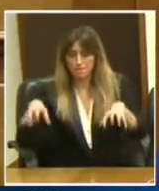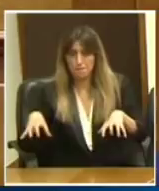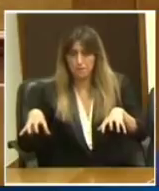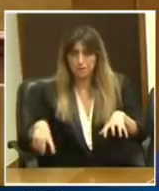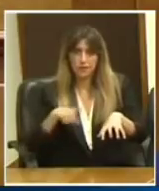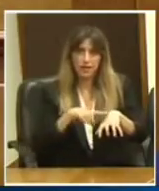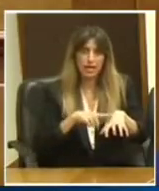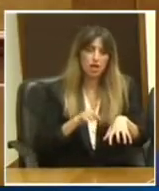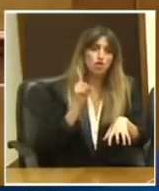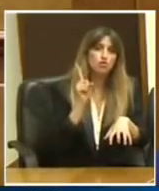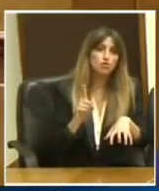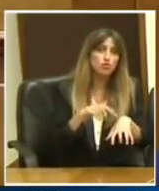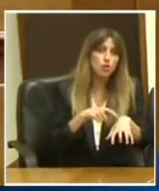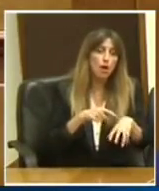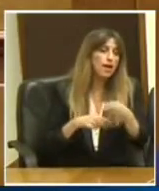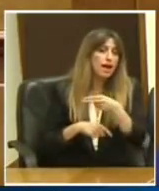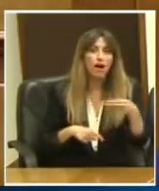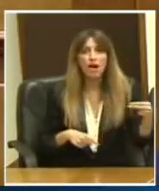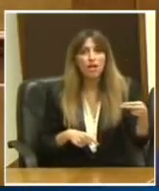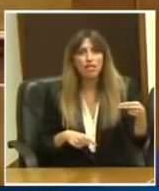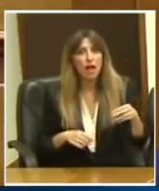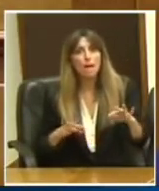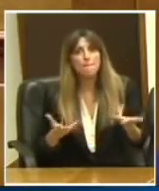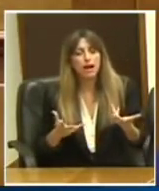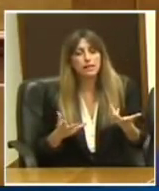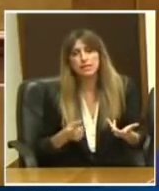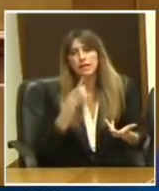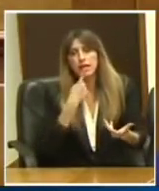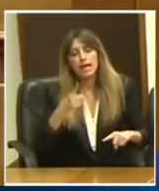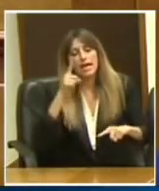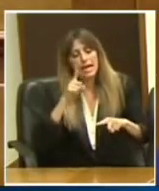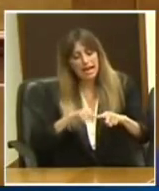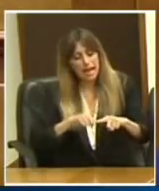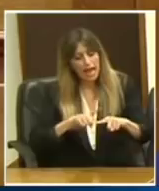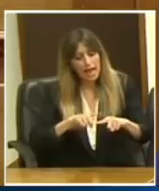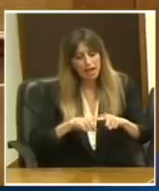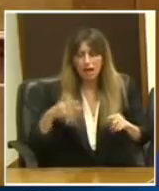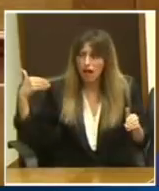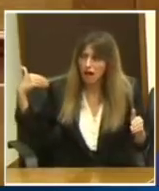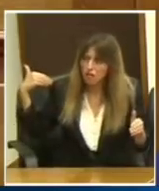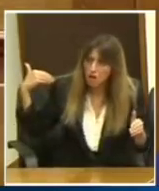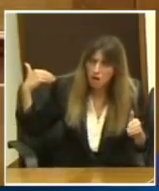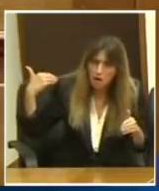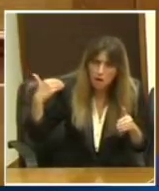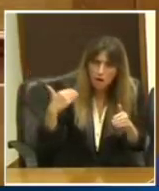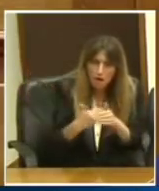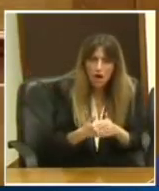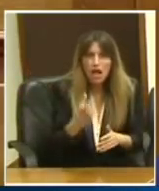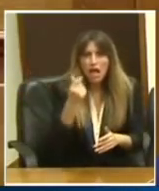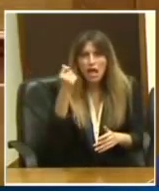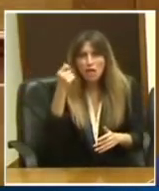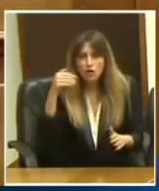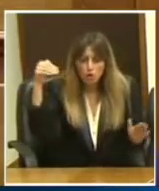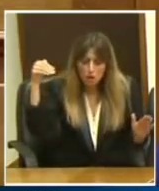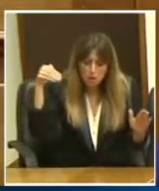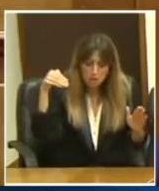που σφραγίζει το πέρασμα της Ελλάδας από την εποχή της οικονομικής καχεξίας